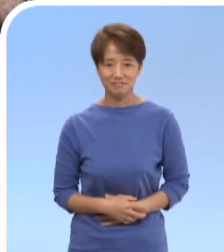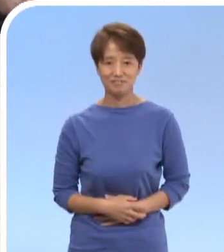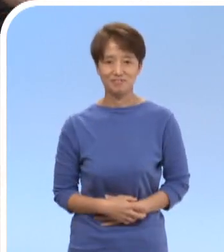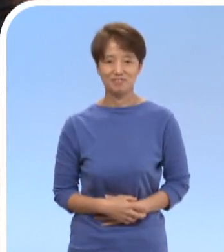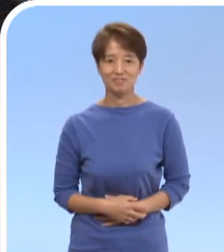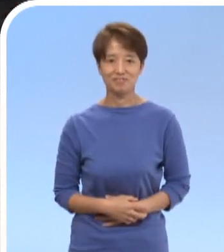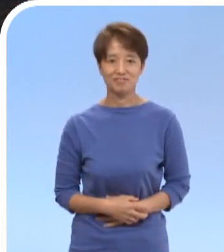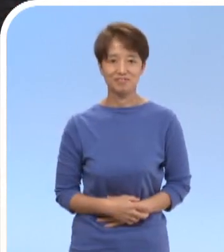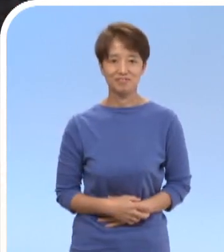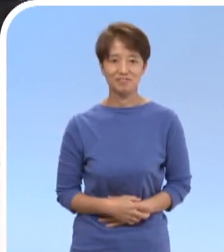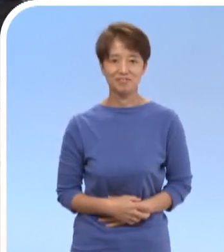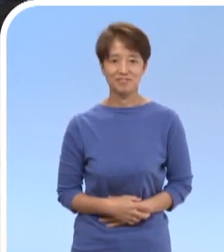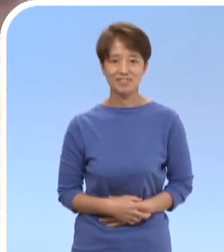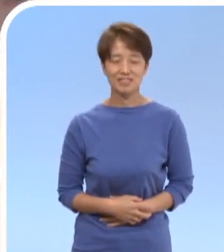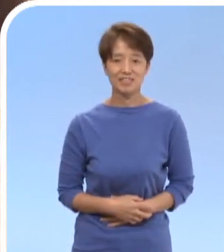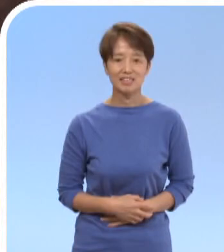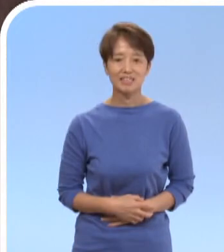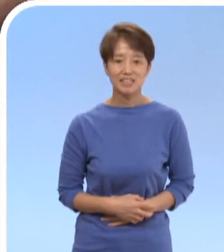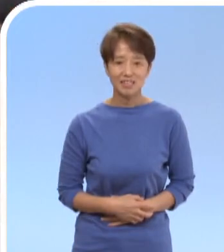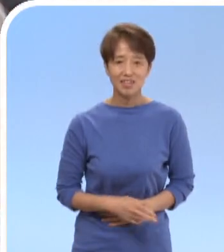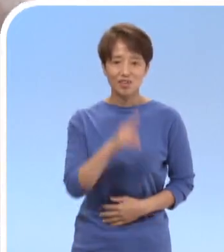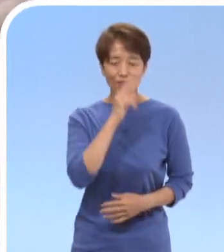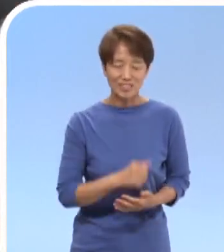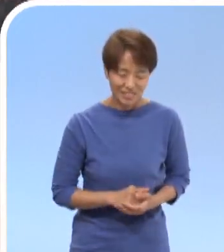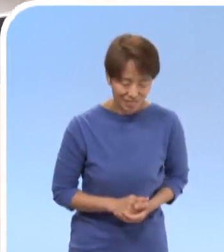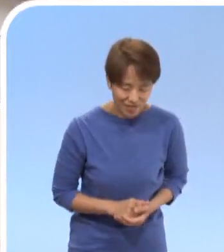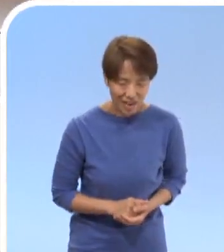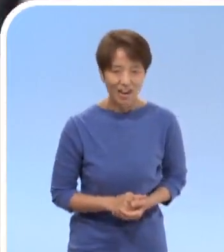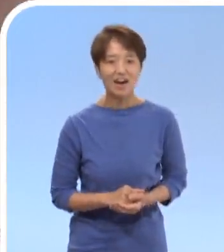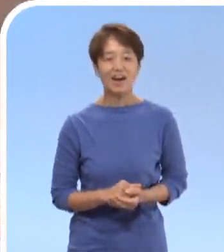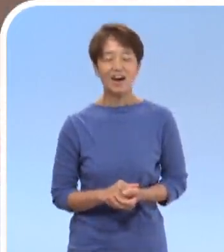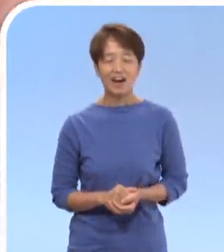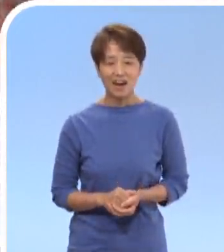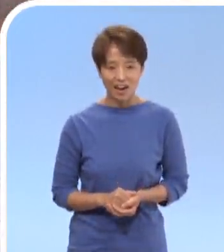。 すいません、 こんにちは。